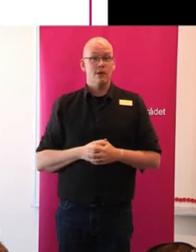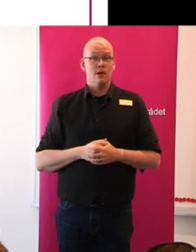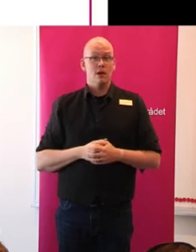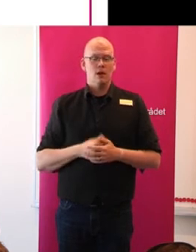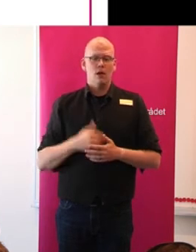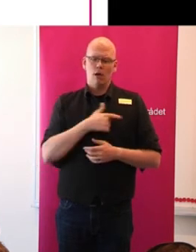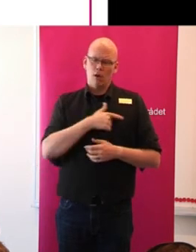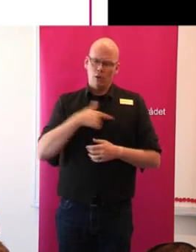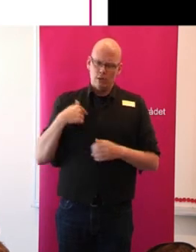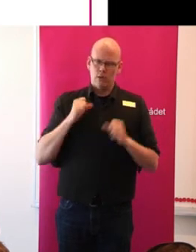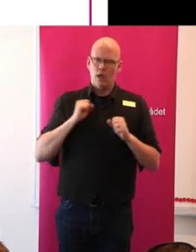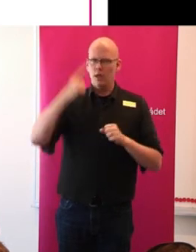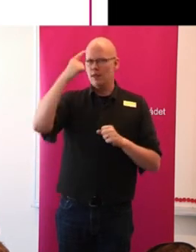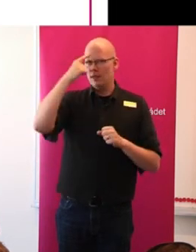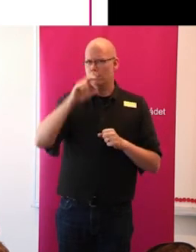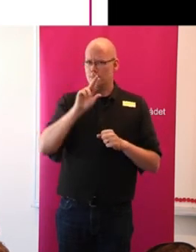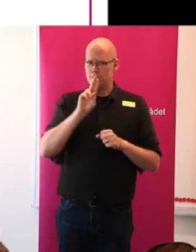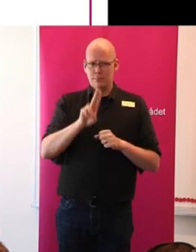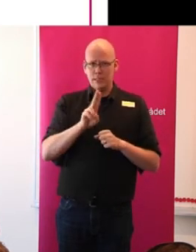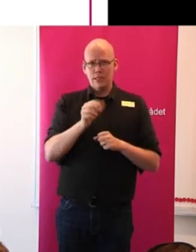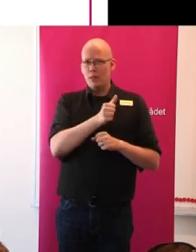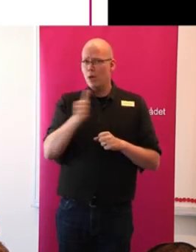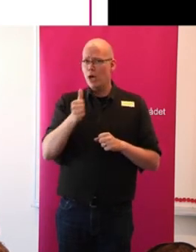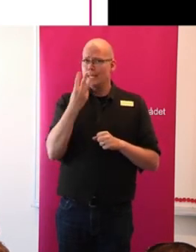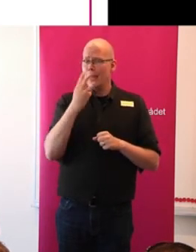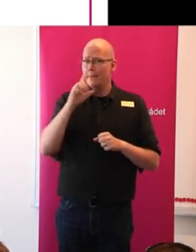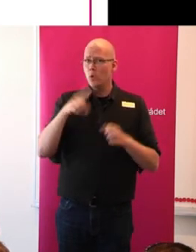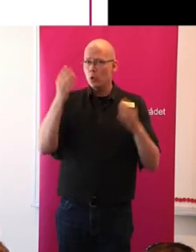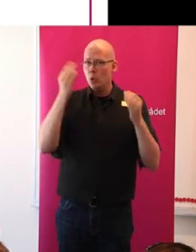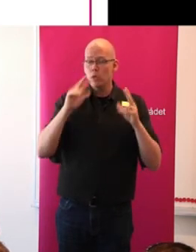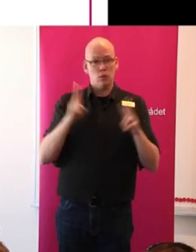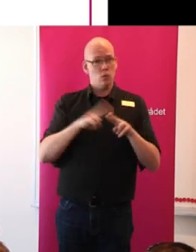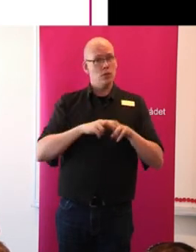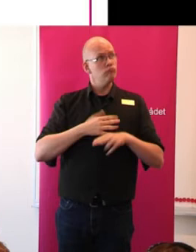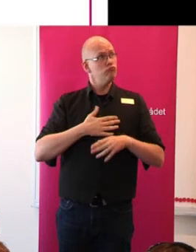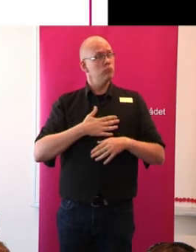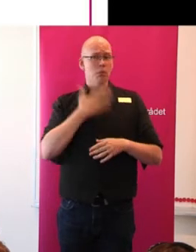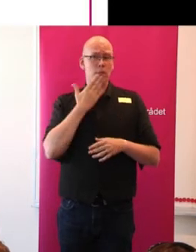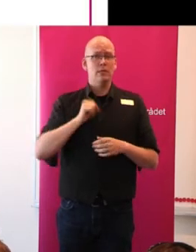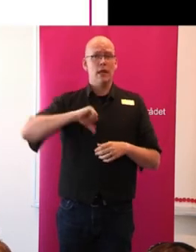man reflektera att det är endast under 3 månader man har gått den här kursen.